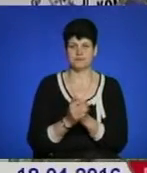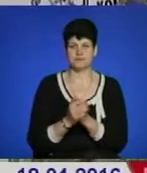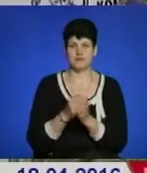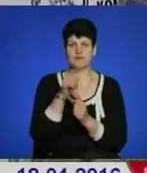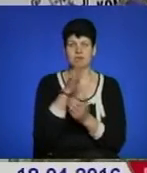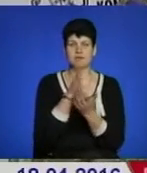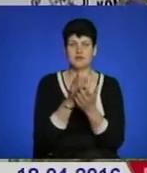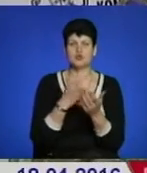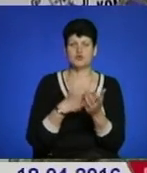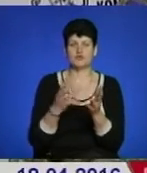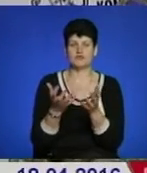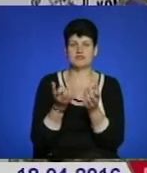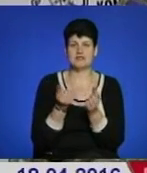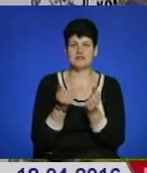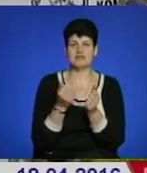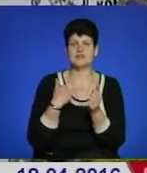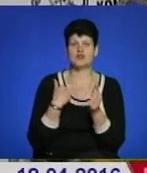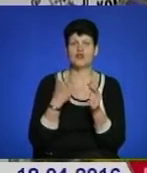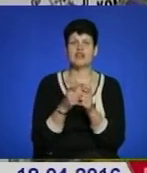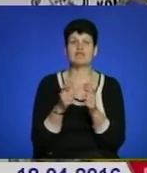собою взяти військовий квиток,